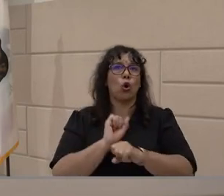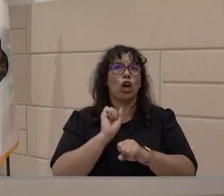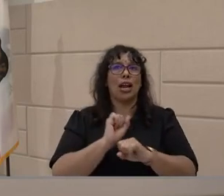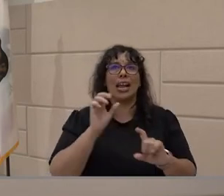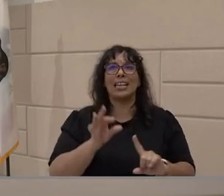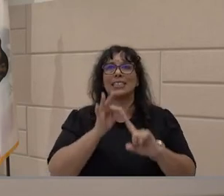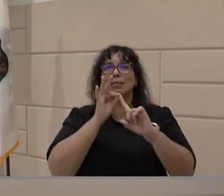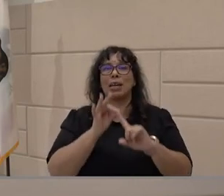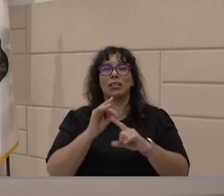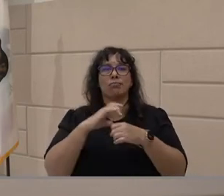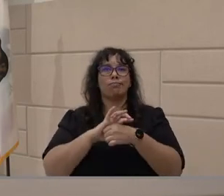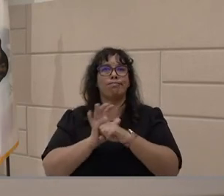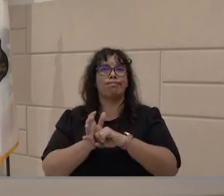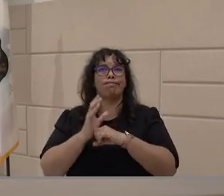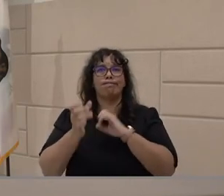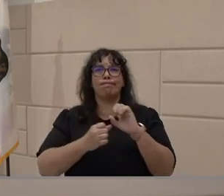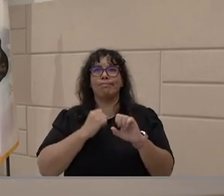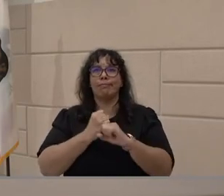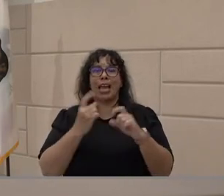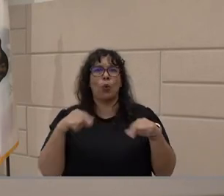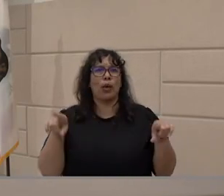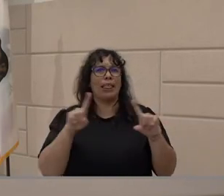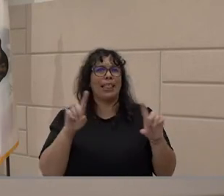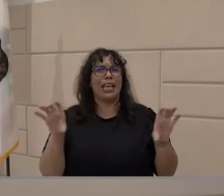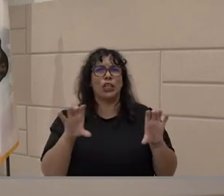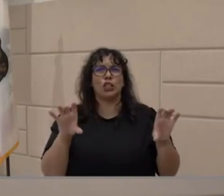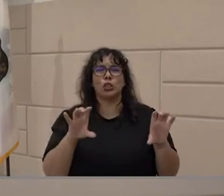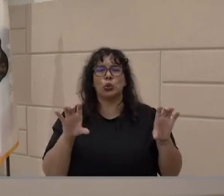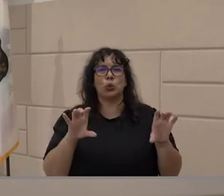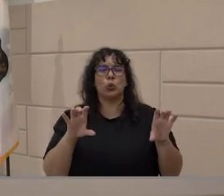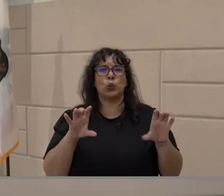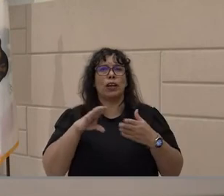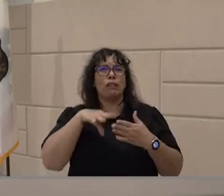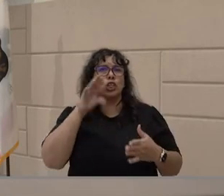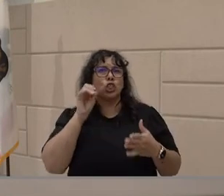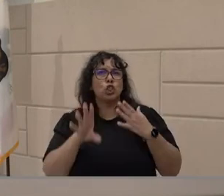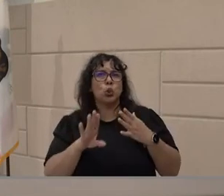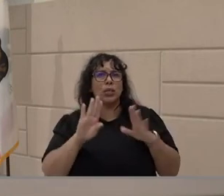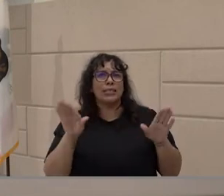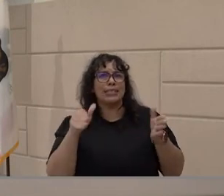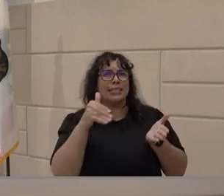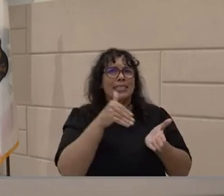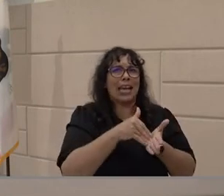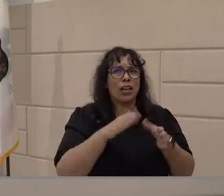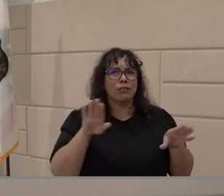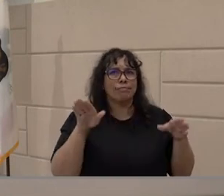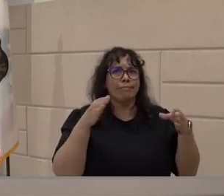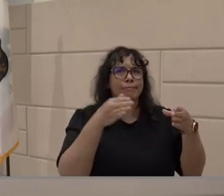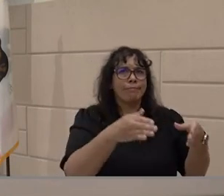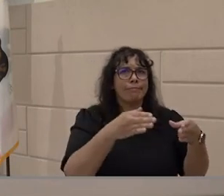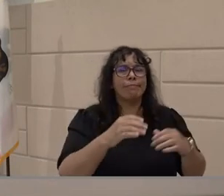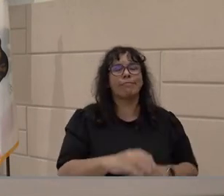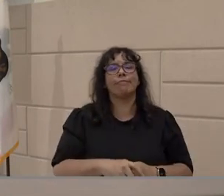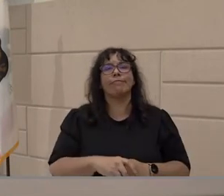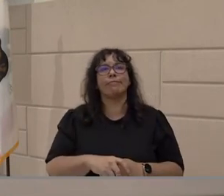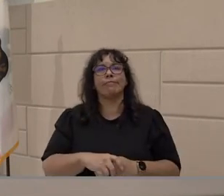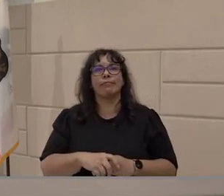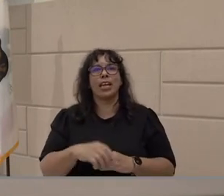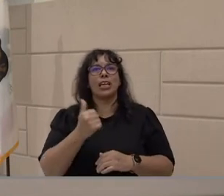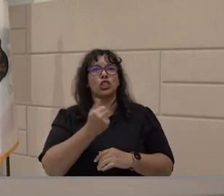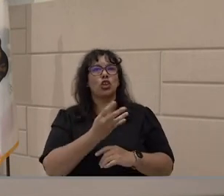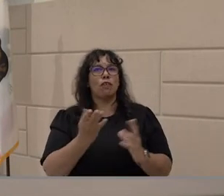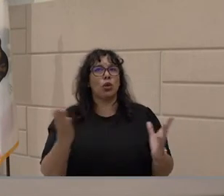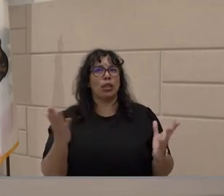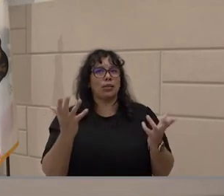การบุกกระลึกแต่งอได้บานปรังไพร์ทูกิจการเจี๊ยบิเซ่ขนมเกลียฉลองการจมือโควิดได้ยืนปรังไพร์ช่วย